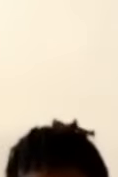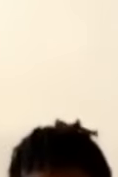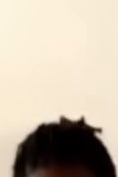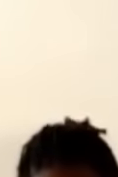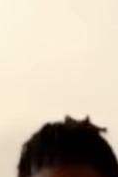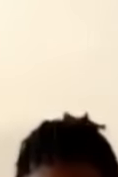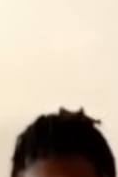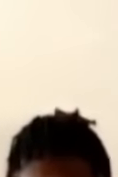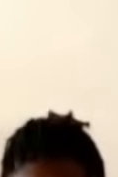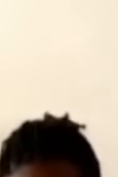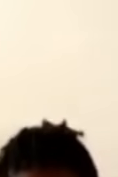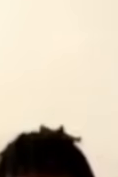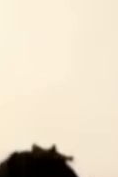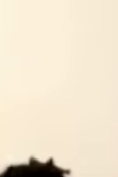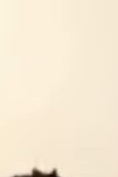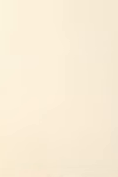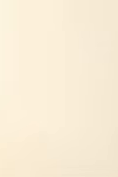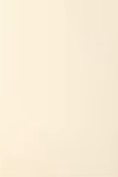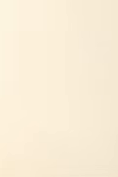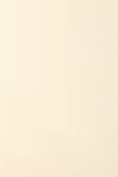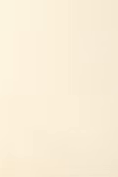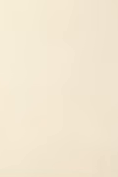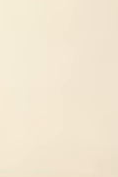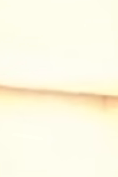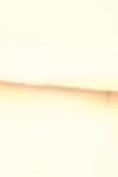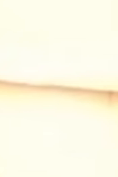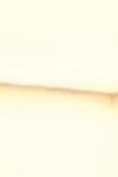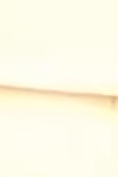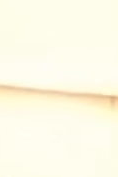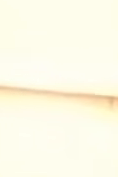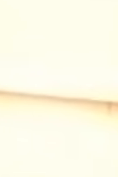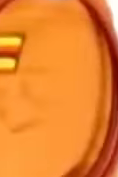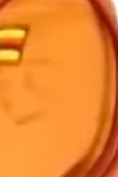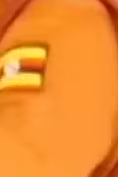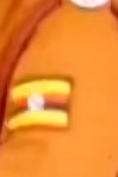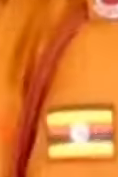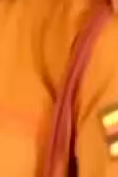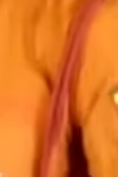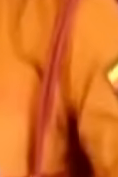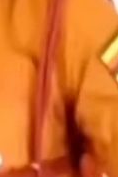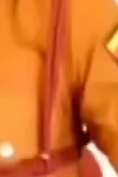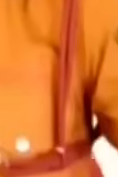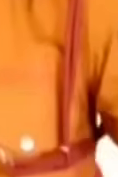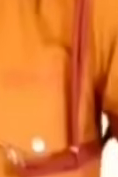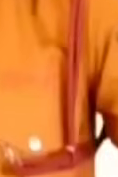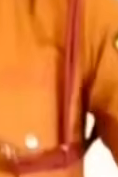kkooti eggalidde omusomesa eyalebudde edmaster nti asusse okuganza abasomesa abakyala